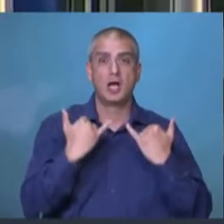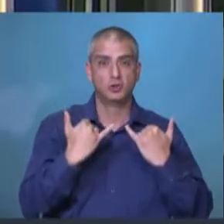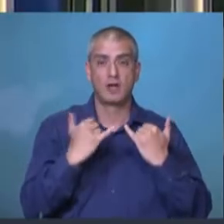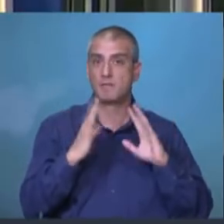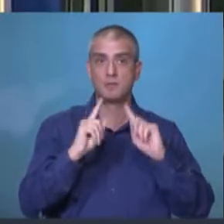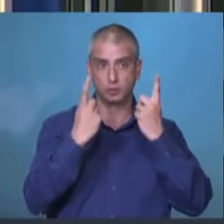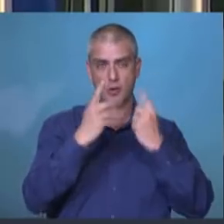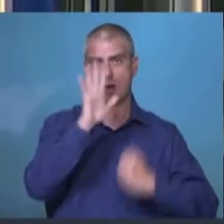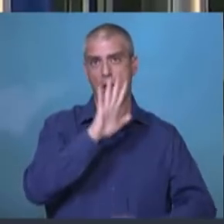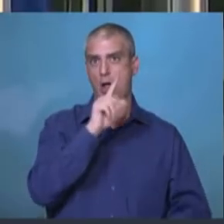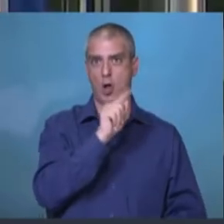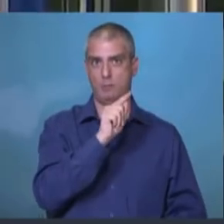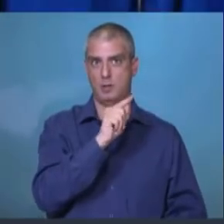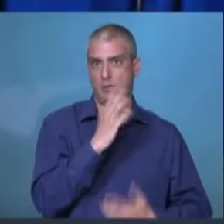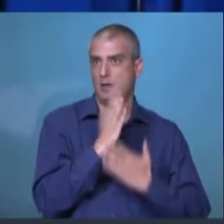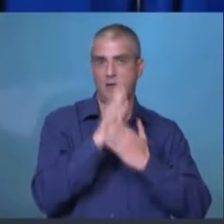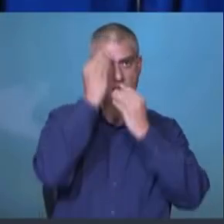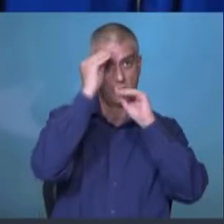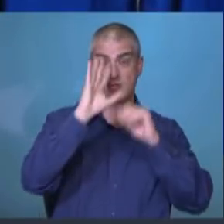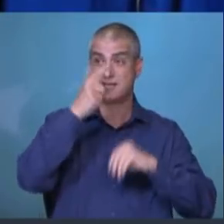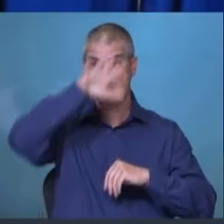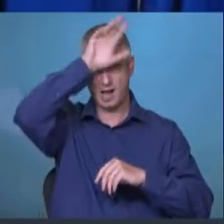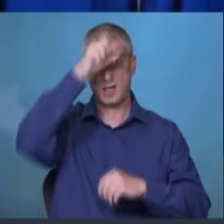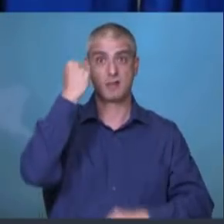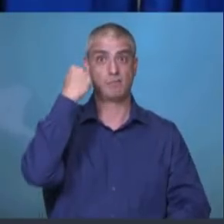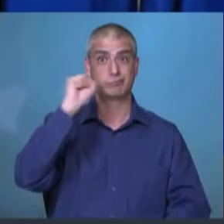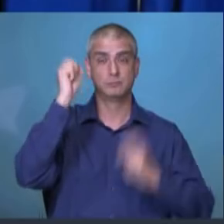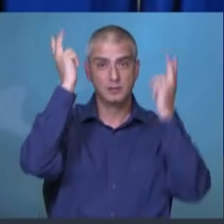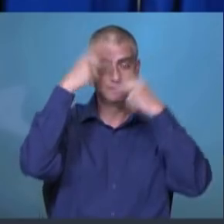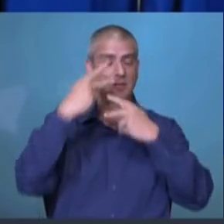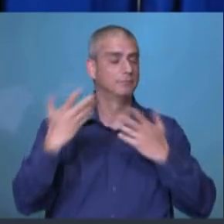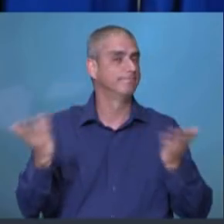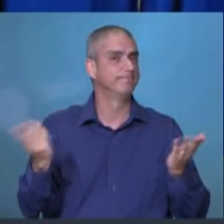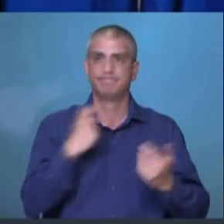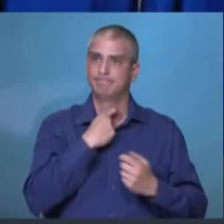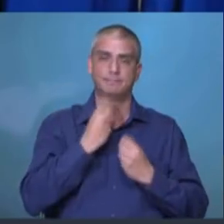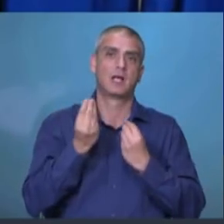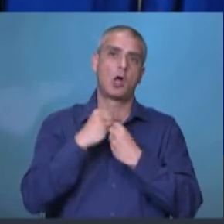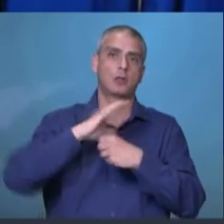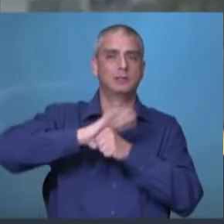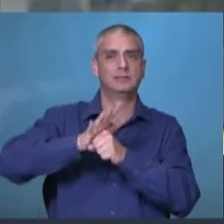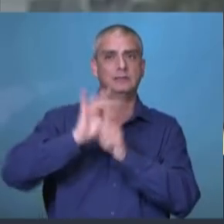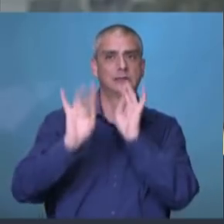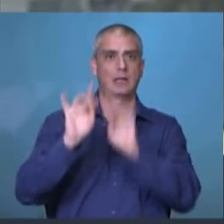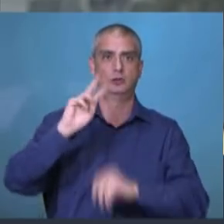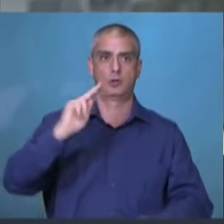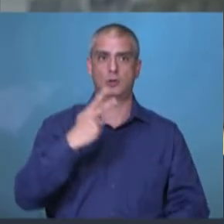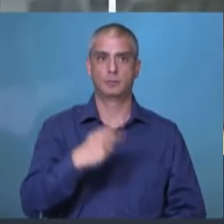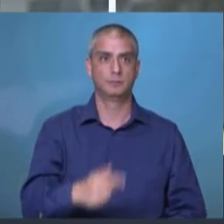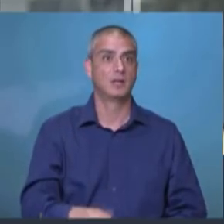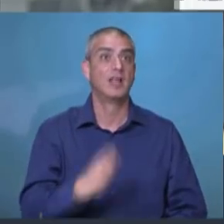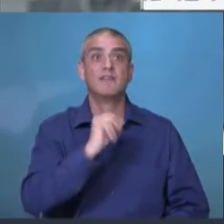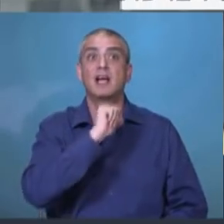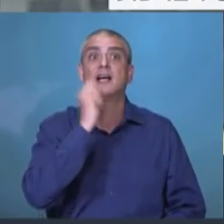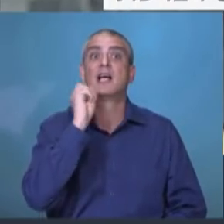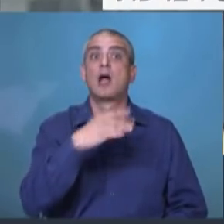הם האירופים, שכבר הודיעו כי אם איראן תפר את ההסכם, לא יהיה מנוס מהטלת סנקציות מחודשות עליה. Aujourd'hui, rien